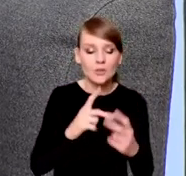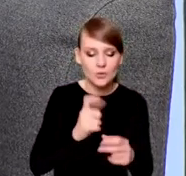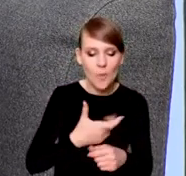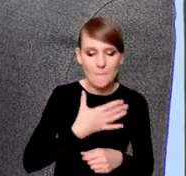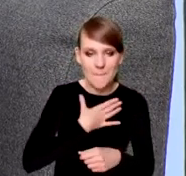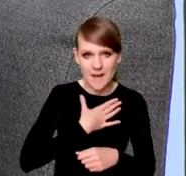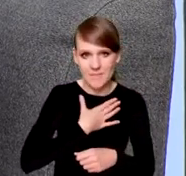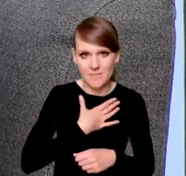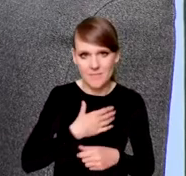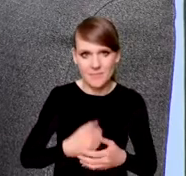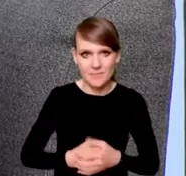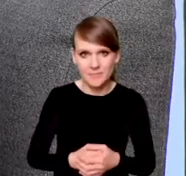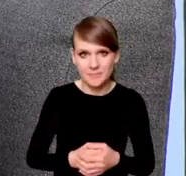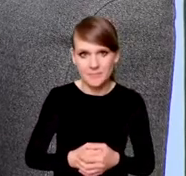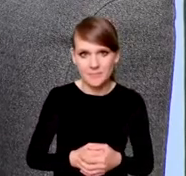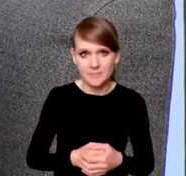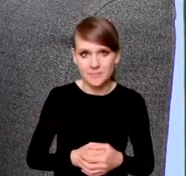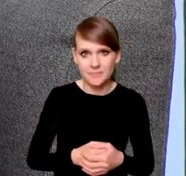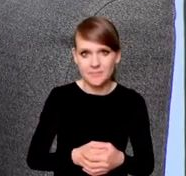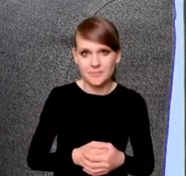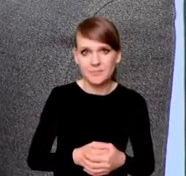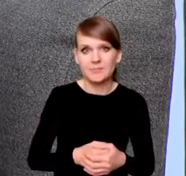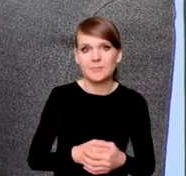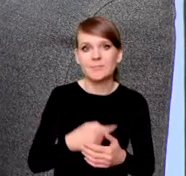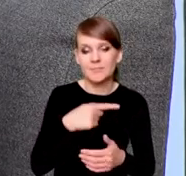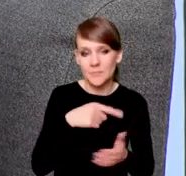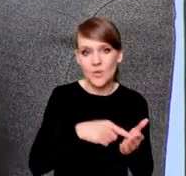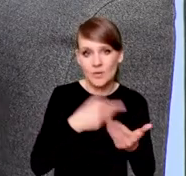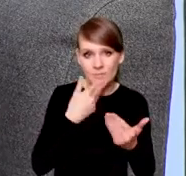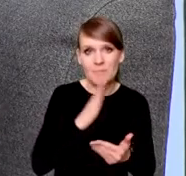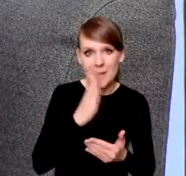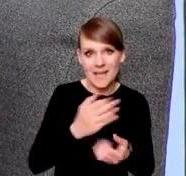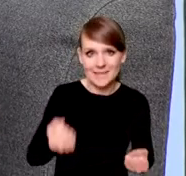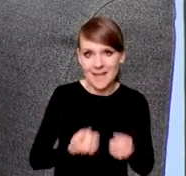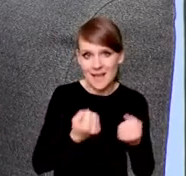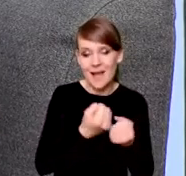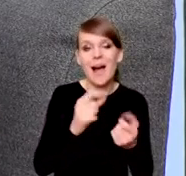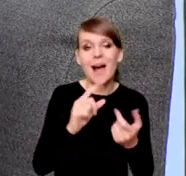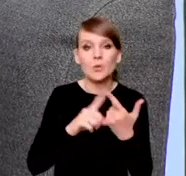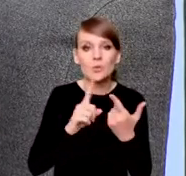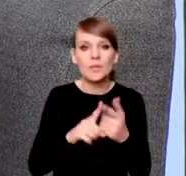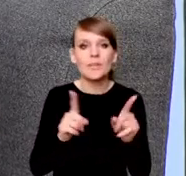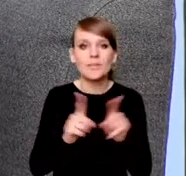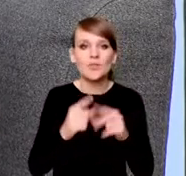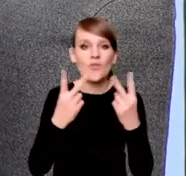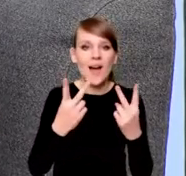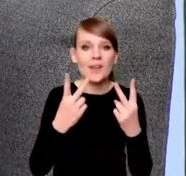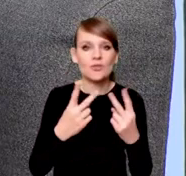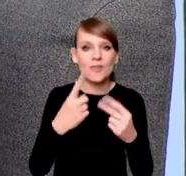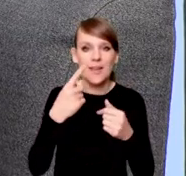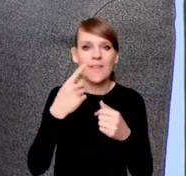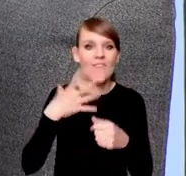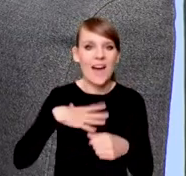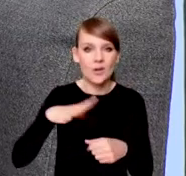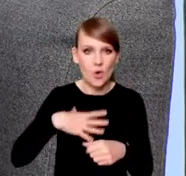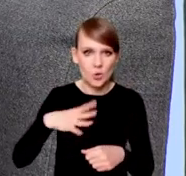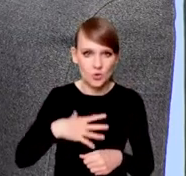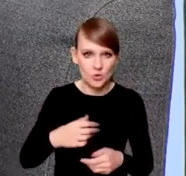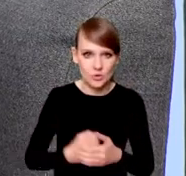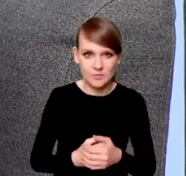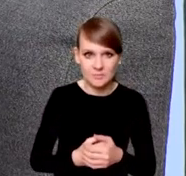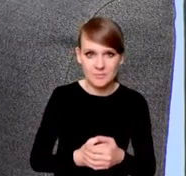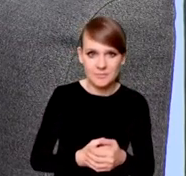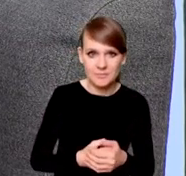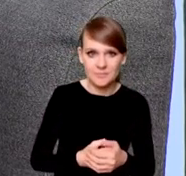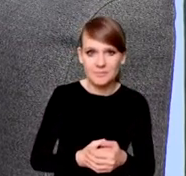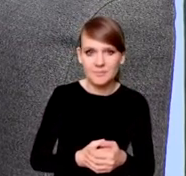na zasobach. A druga rzecz, która jest istotna, buduje się także na wartościach. I teraz myślę, że tu mamy kolejny punkt